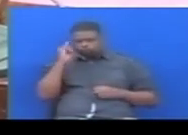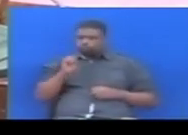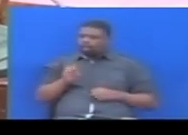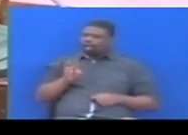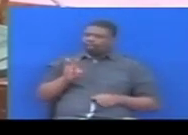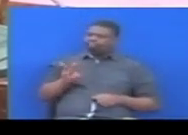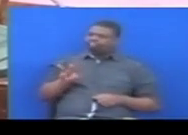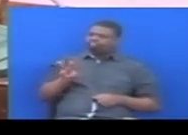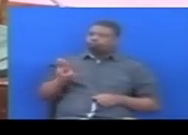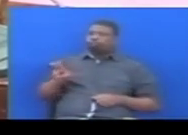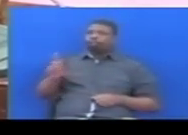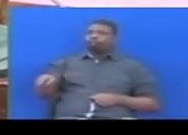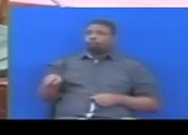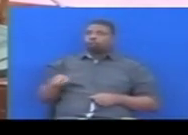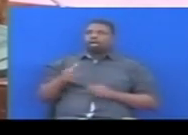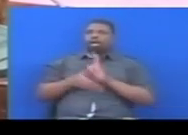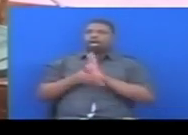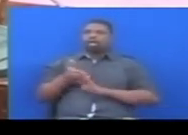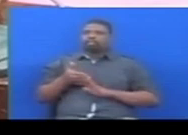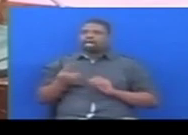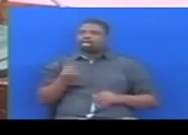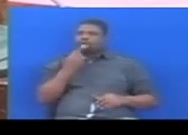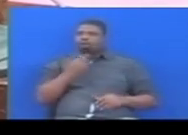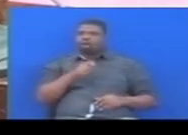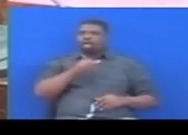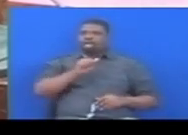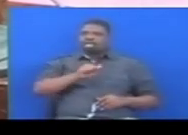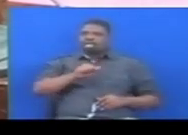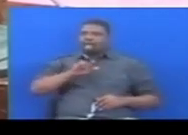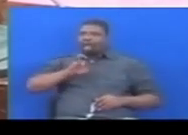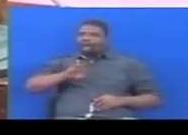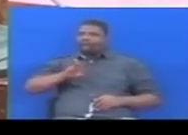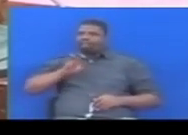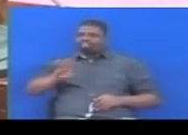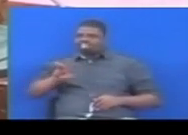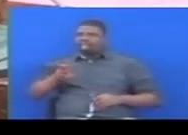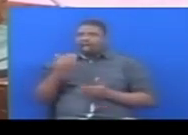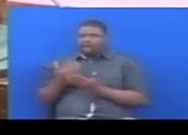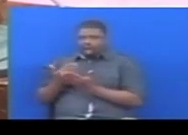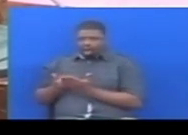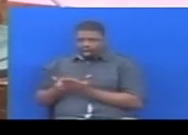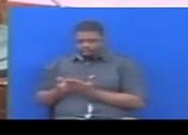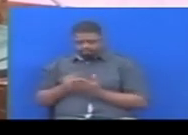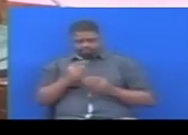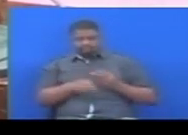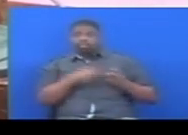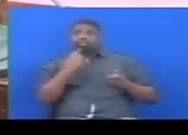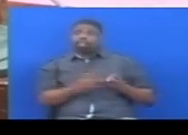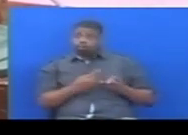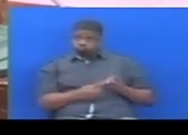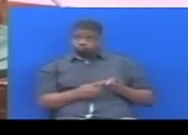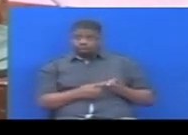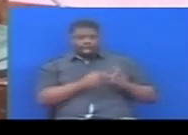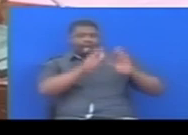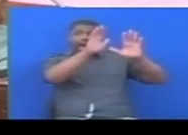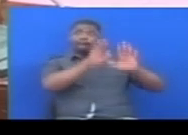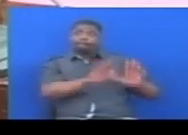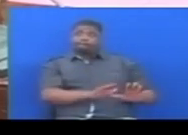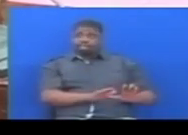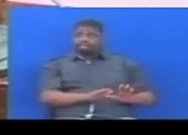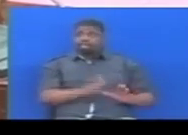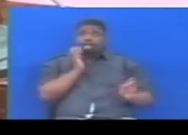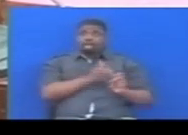kufubaza VVU yani ARV mara moja. Tatu, kuandaa kampeni mbalimbali kwa ajili ya kuhamasisha wananchi kujitokeza kupima